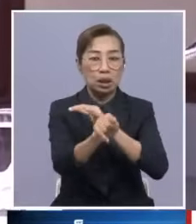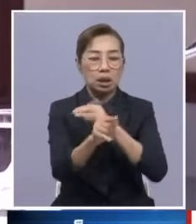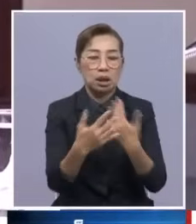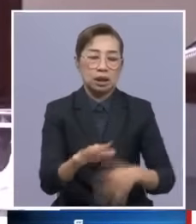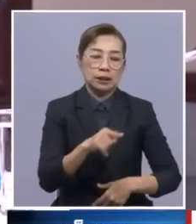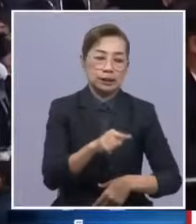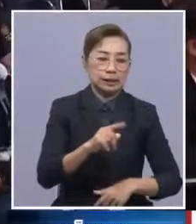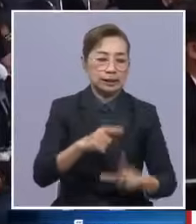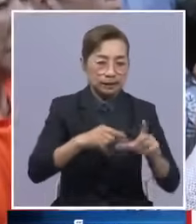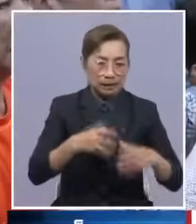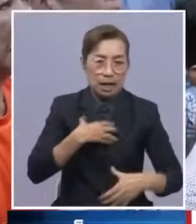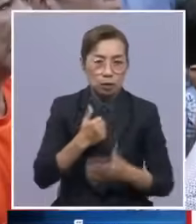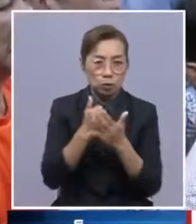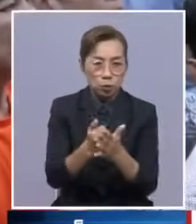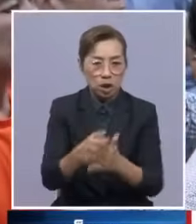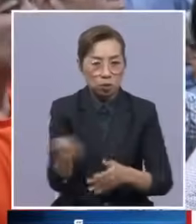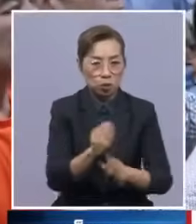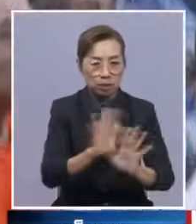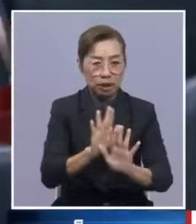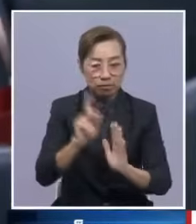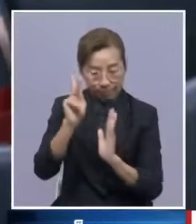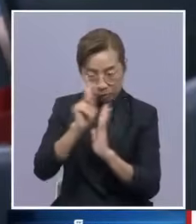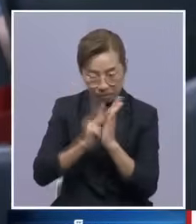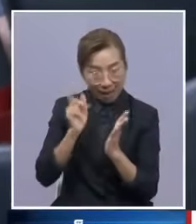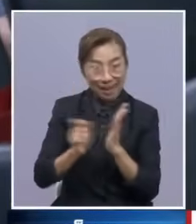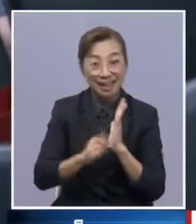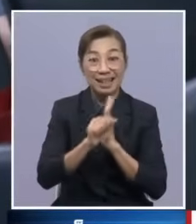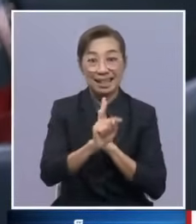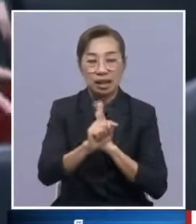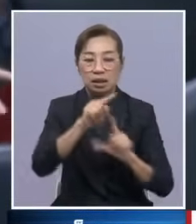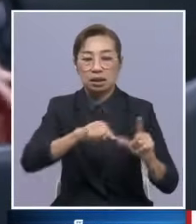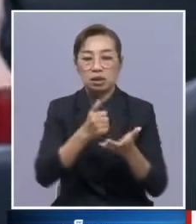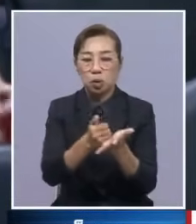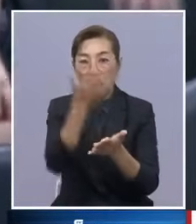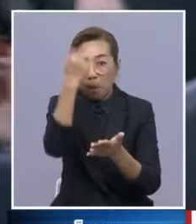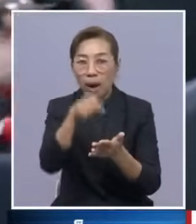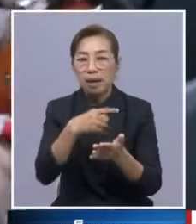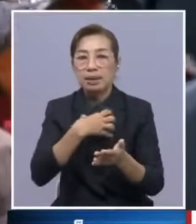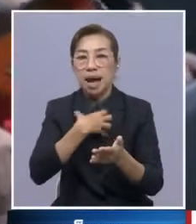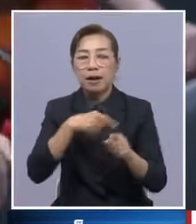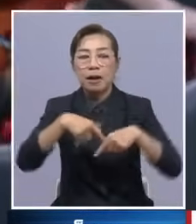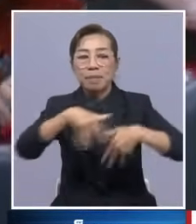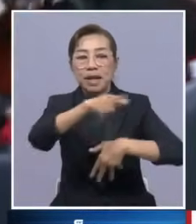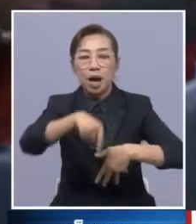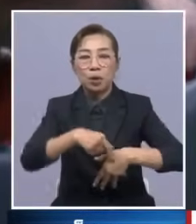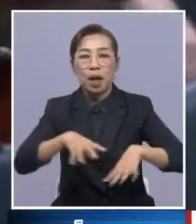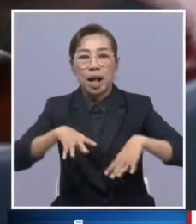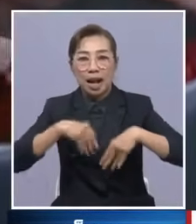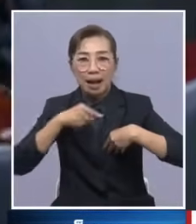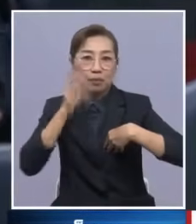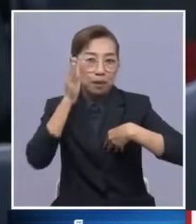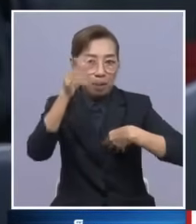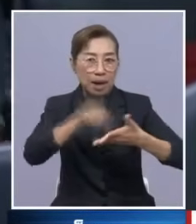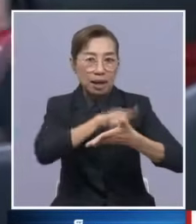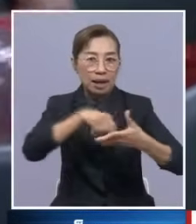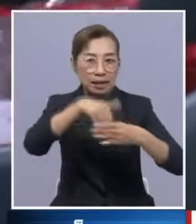หลังจากผ่านศึกเลือกตั้ง66ที่ผ่านมาเพื่อเลี้ยงกระแสเตรียมตัวเดินหน้าสู่การเลือกตั้งครั้งถัดไปทีนี้ปฏิเสธไม่ได้เลยว่าการเติ